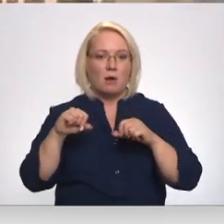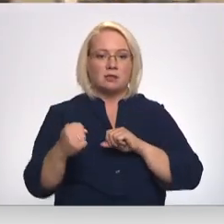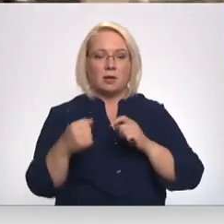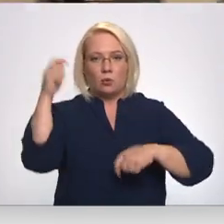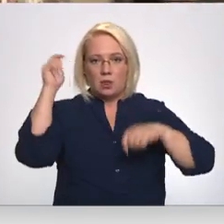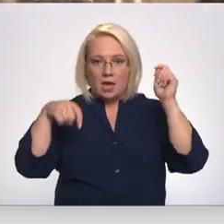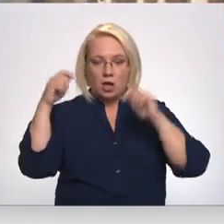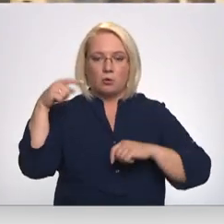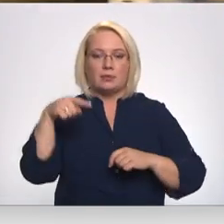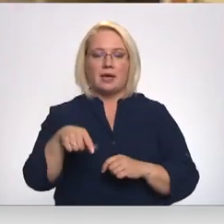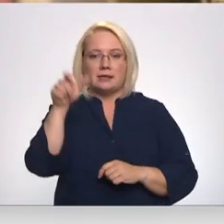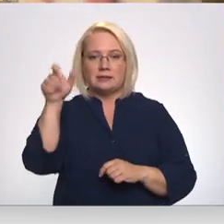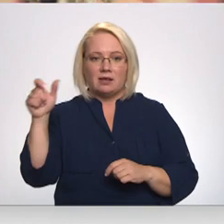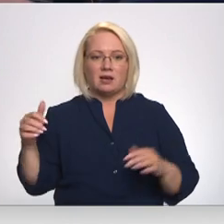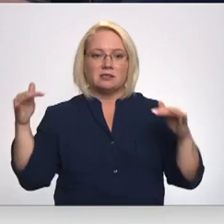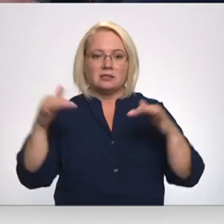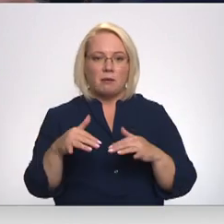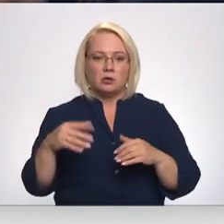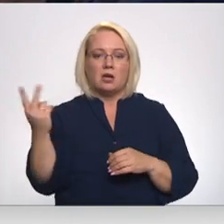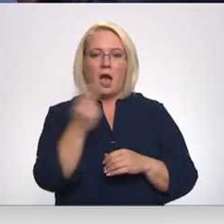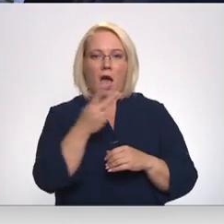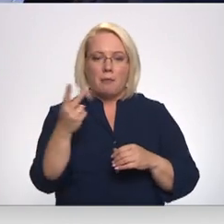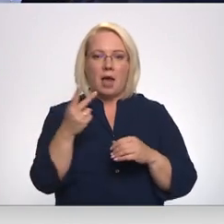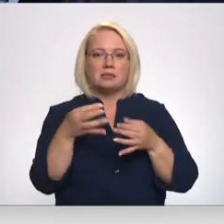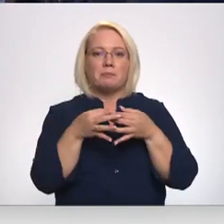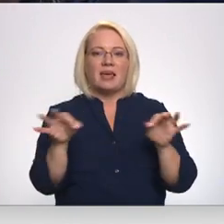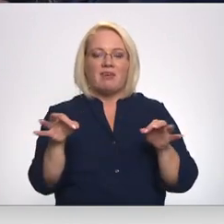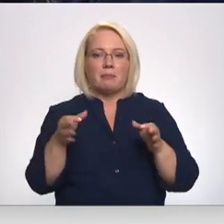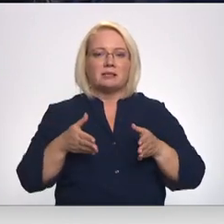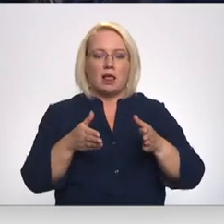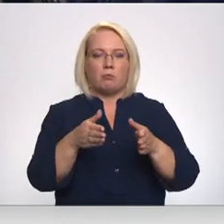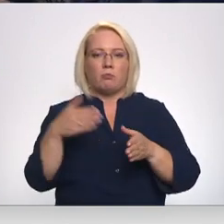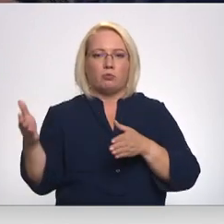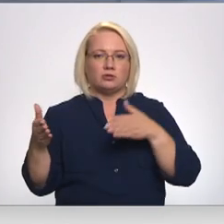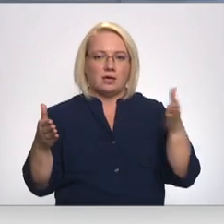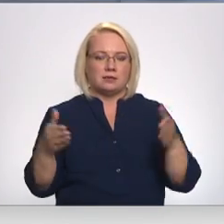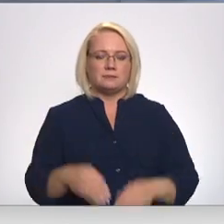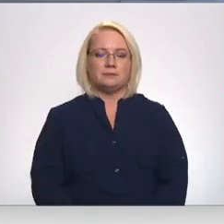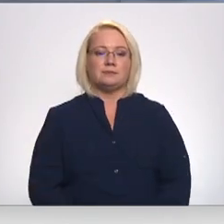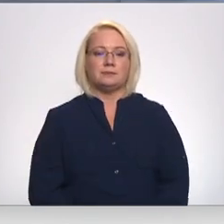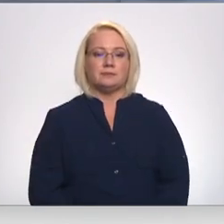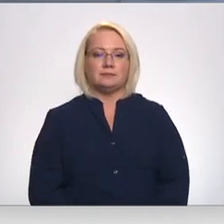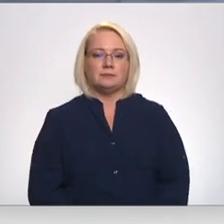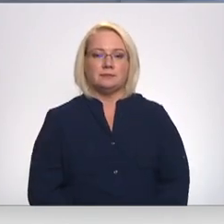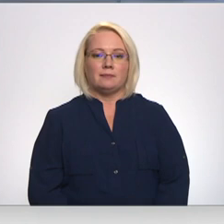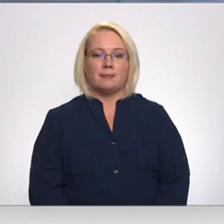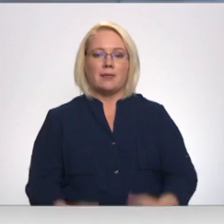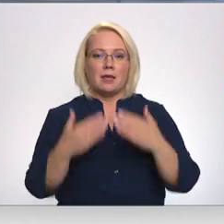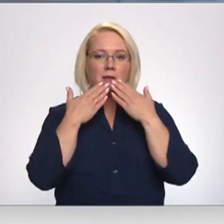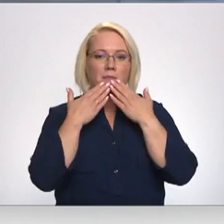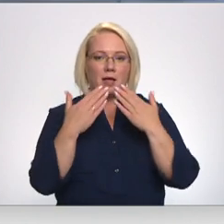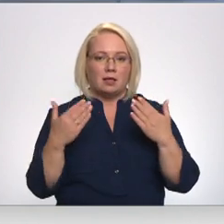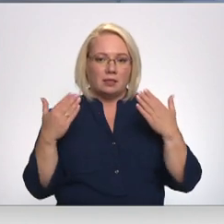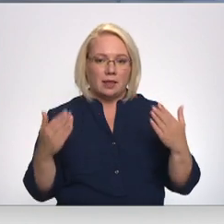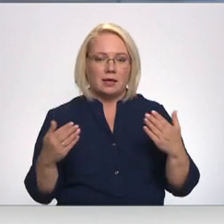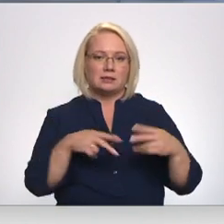šeit joprojām ir cilvēki, kuri sapulcējušies abās Brīvības ielas pusēs. Un tagad ielas vārds tev. Jā, paldies, Madara.